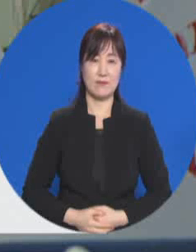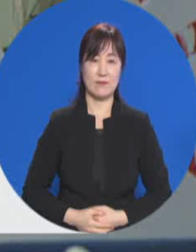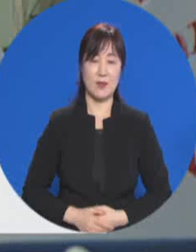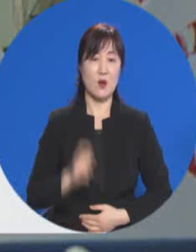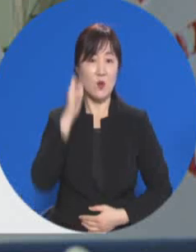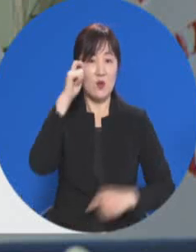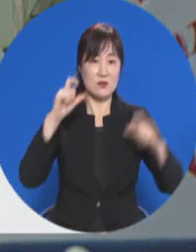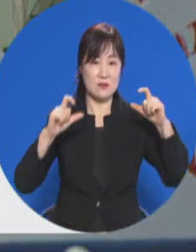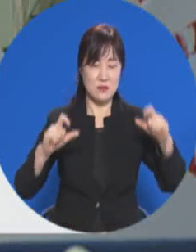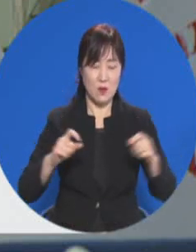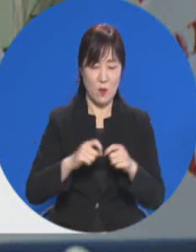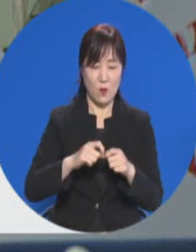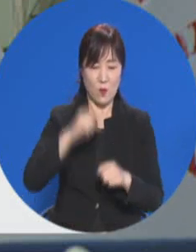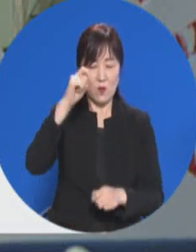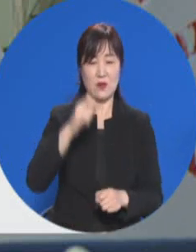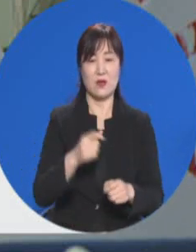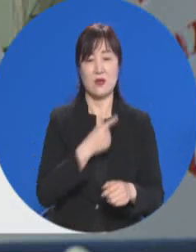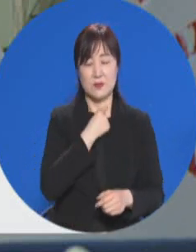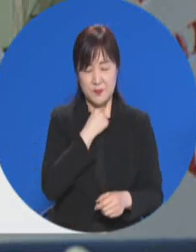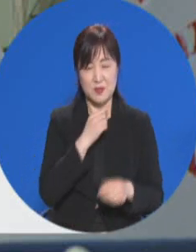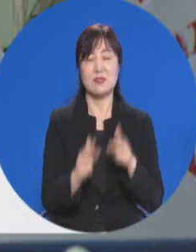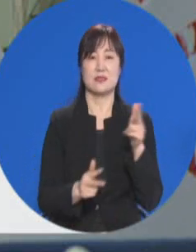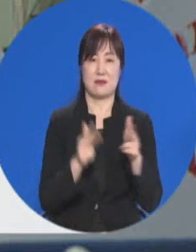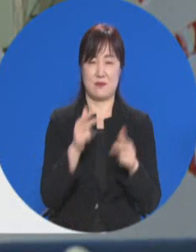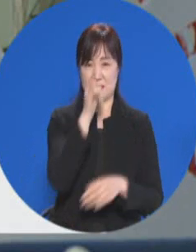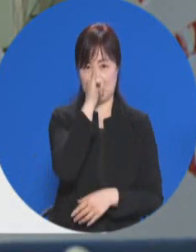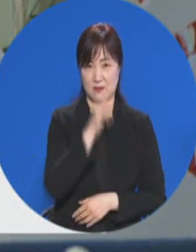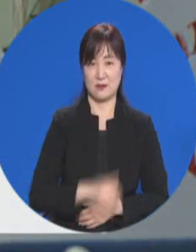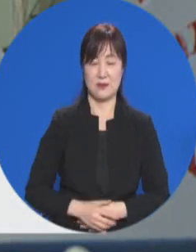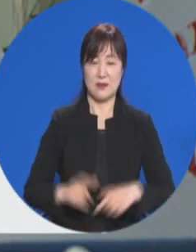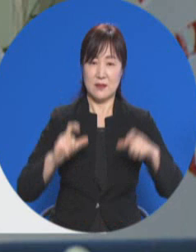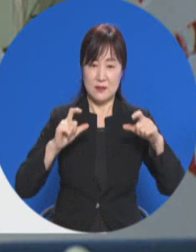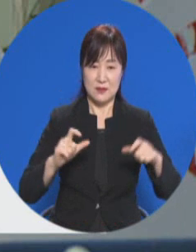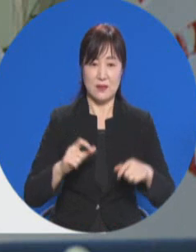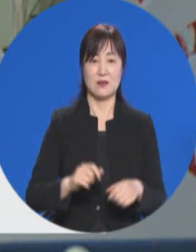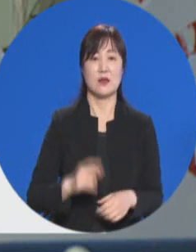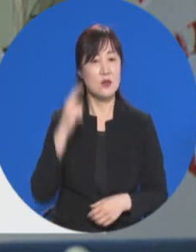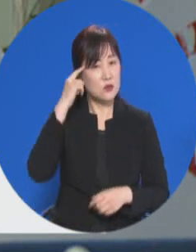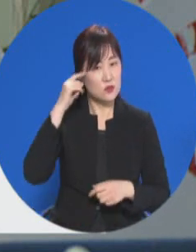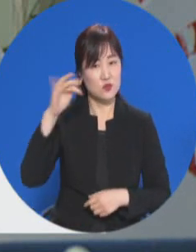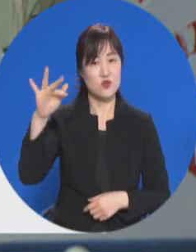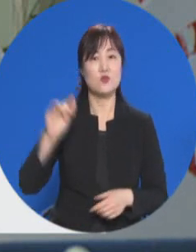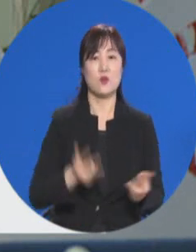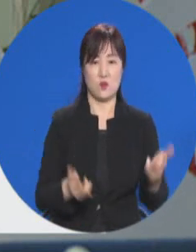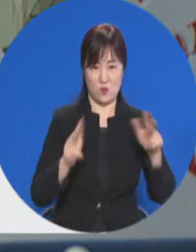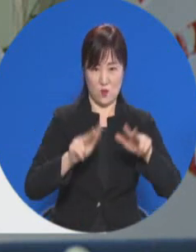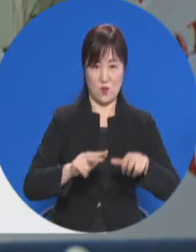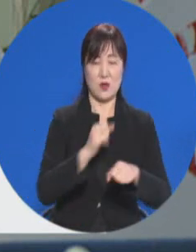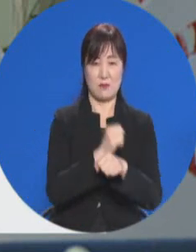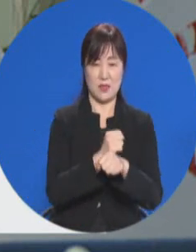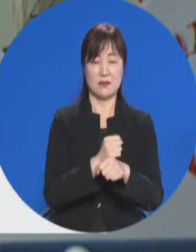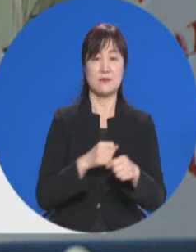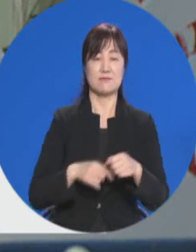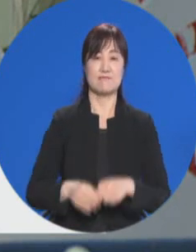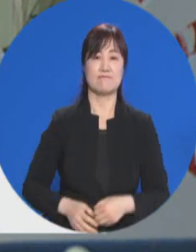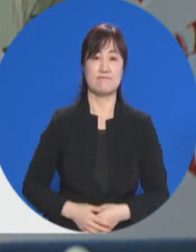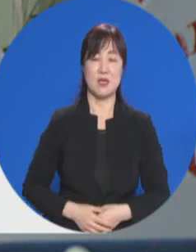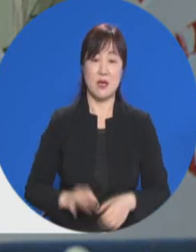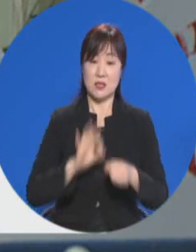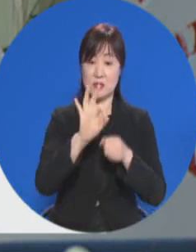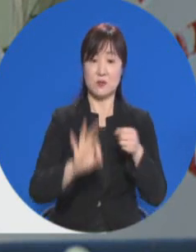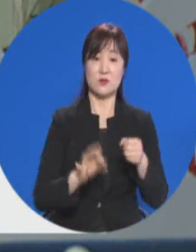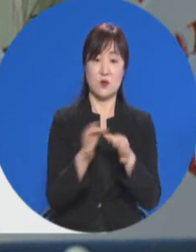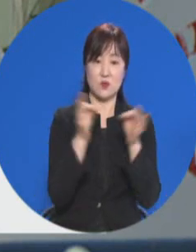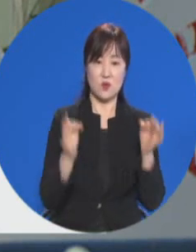네, 공지역의 해묵은 숙원 사업 가운데 하나가 지역 내 반듯한 추모 공원을 마련하는 건데요. 10년 넘게